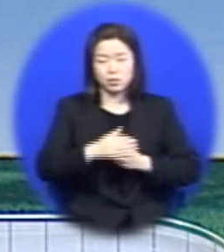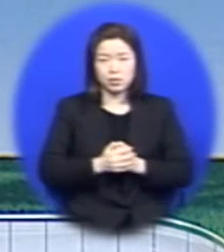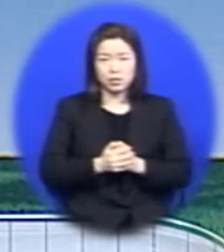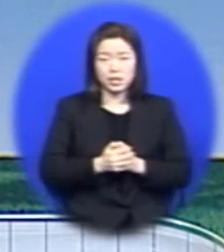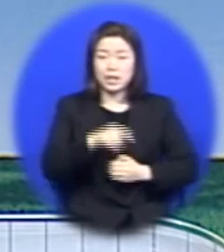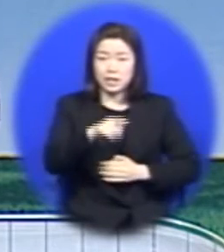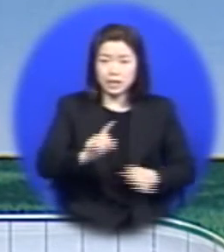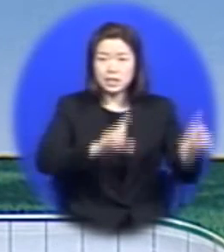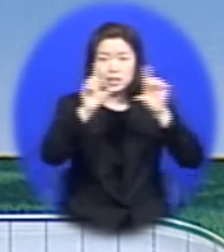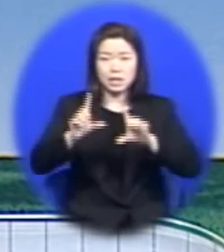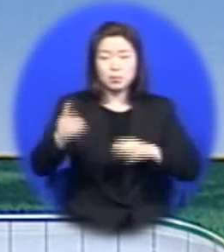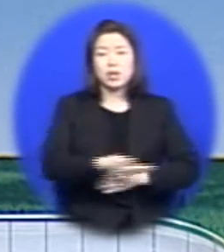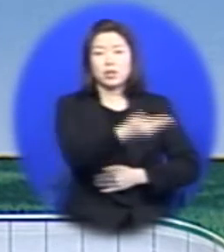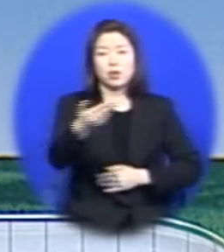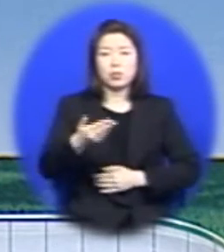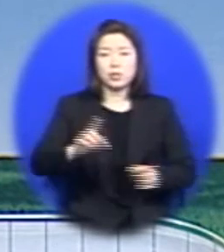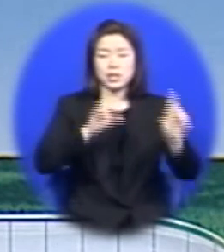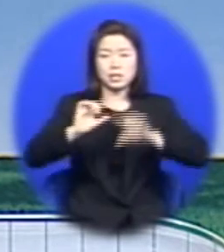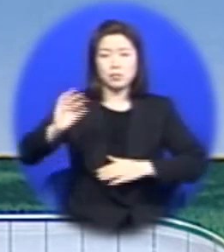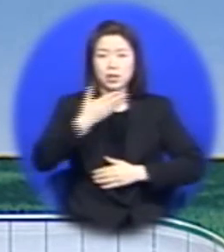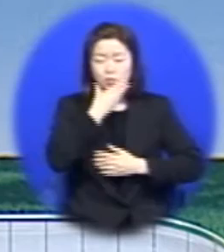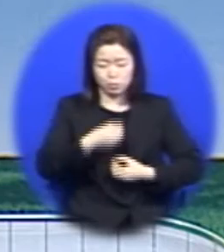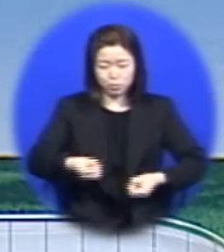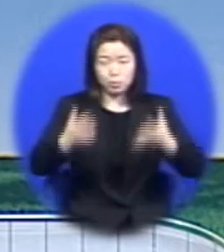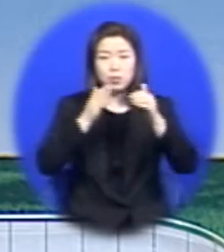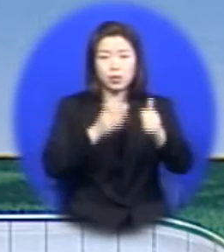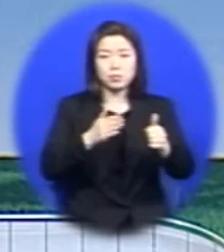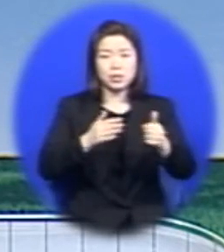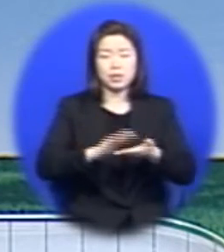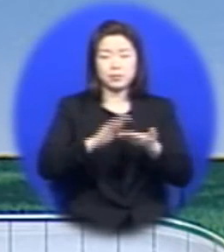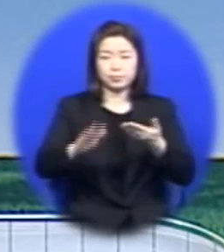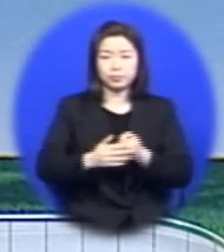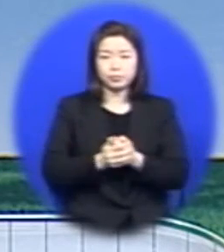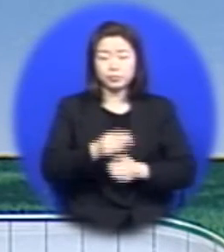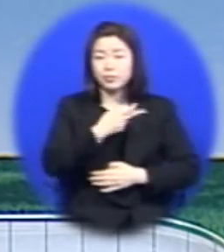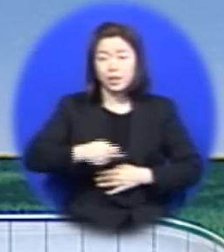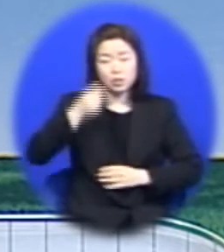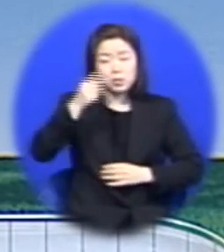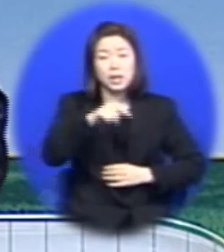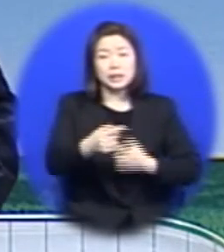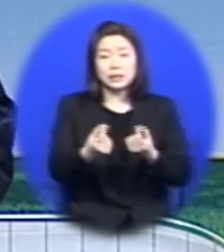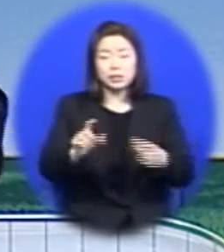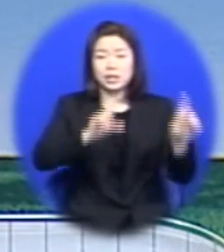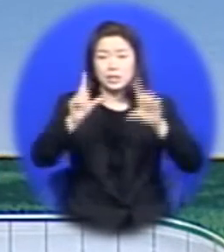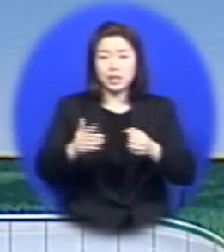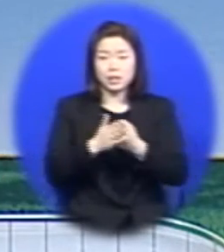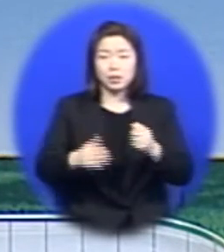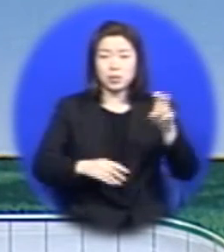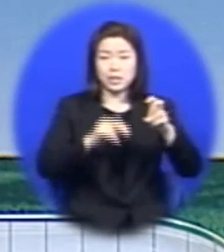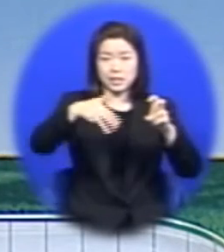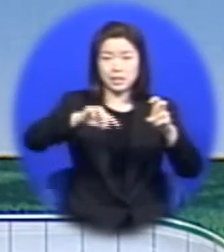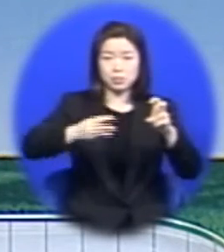이 삶이 여러분의 삶이 되기를 축복합니다. 사도 바울은 그렇게 살았기 때문에 20절에서 그는